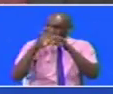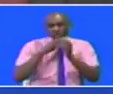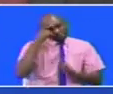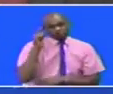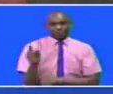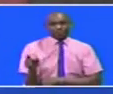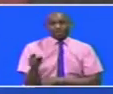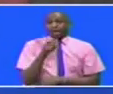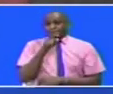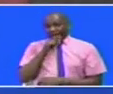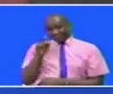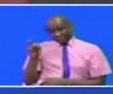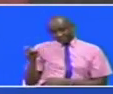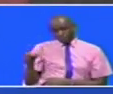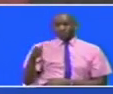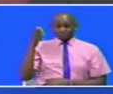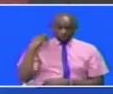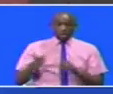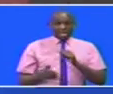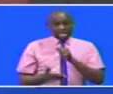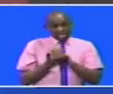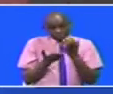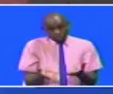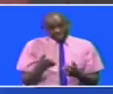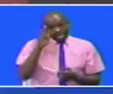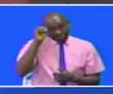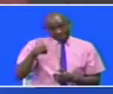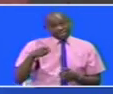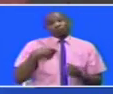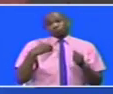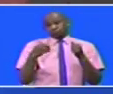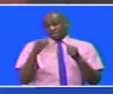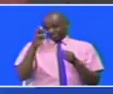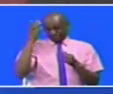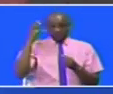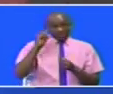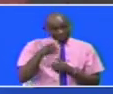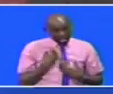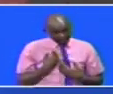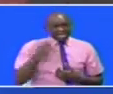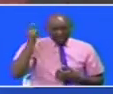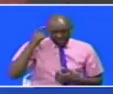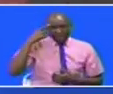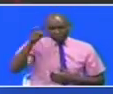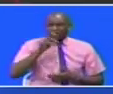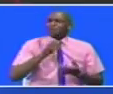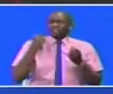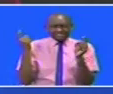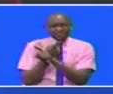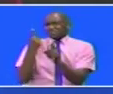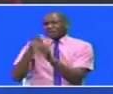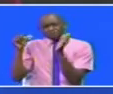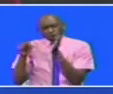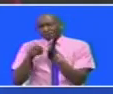Too ambaye aliwahi kuwa waziri msaidizi katika bunge la nane, anakumbukwa kuwa mpatanishi wa mizozo